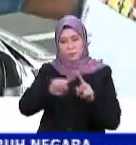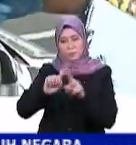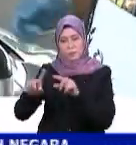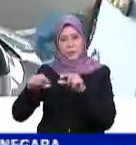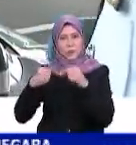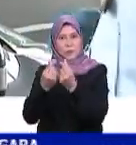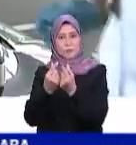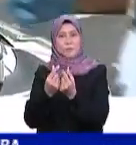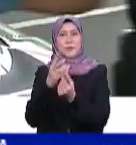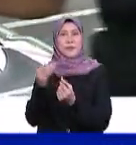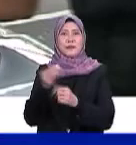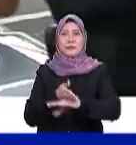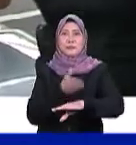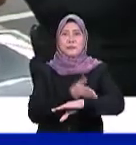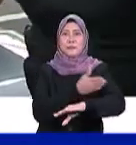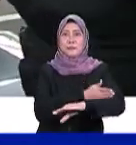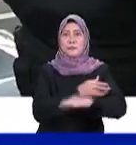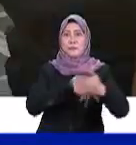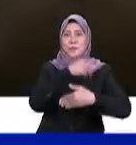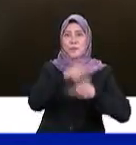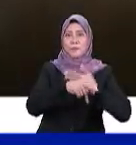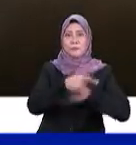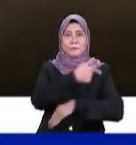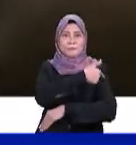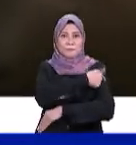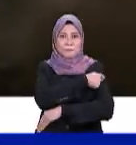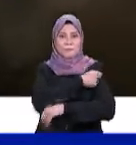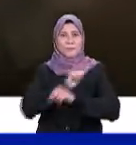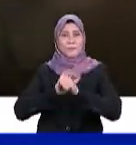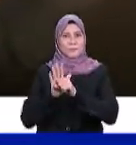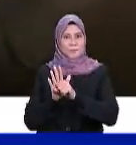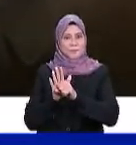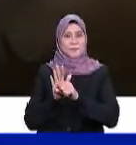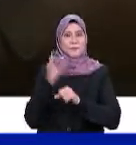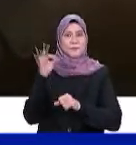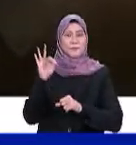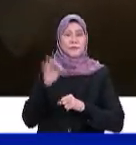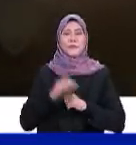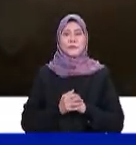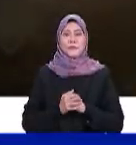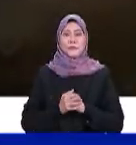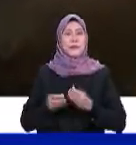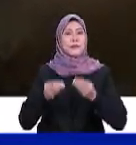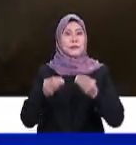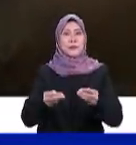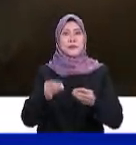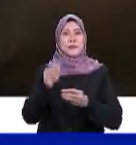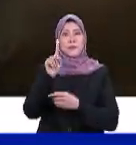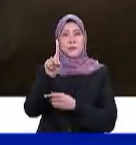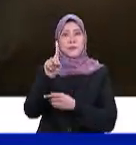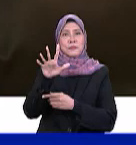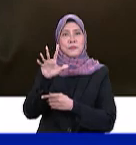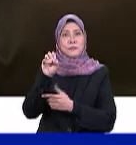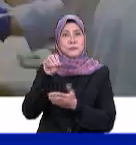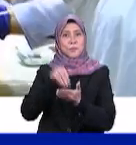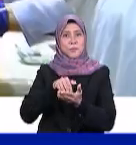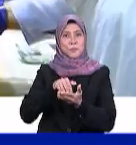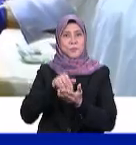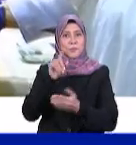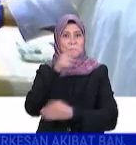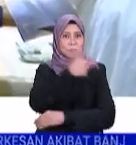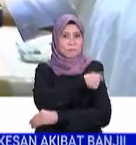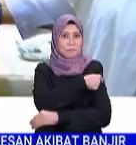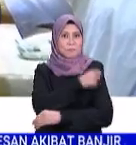kategori dan penambahbaikan program imunisasi COVID-19 kebangsaan dengan pemberian 150,000 dos